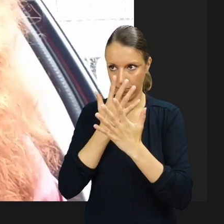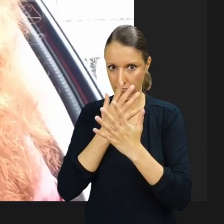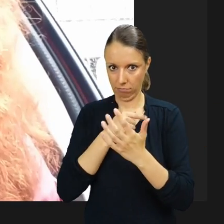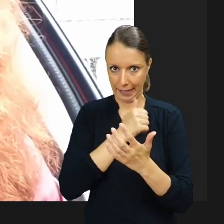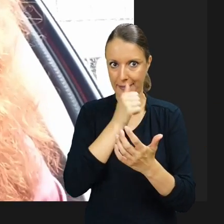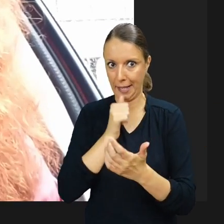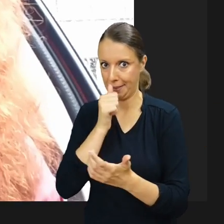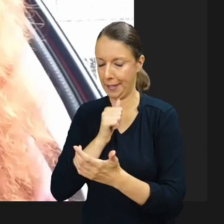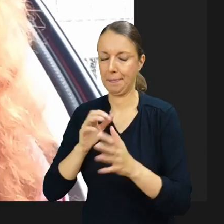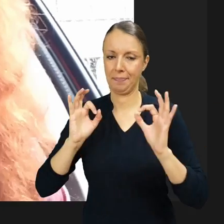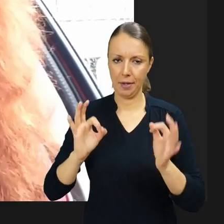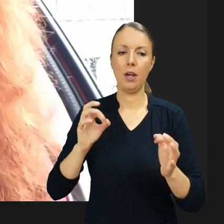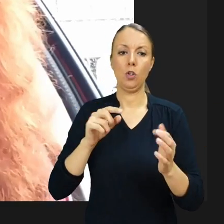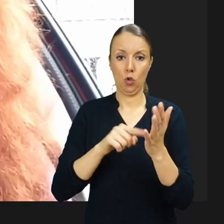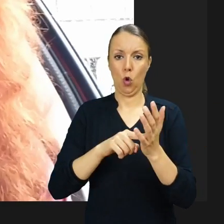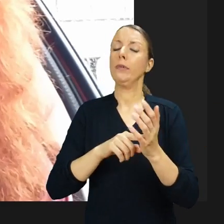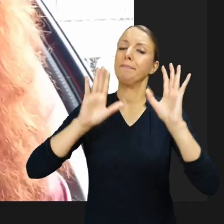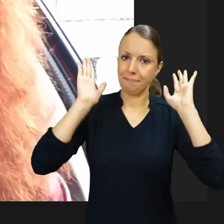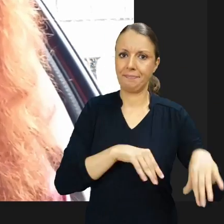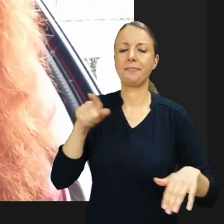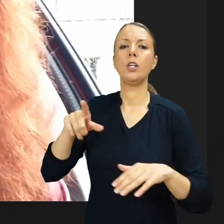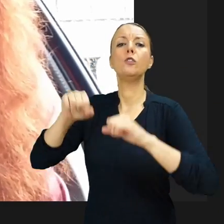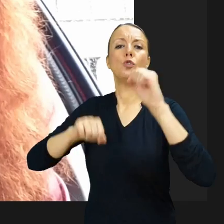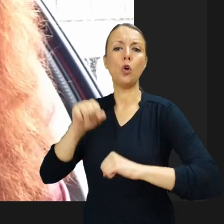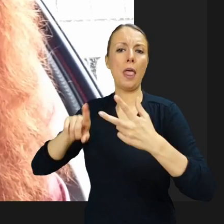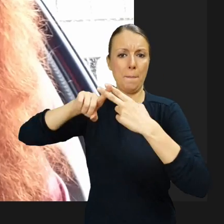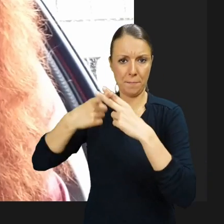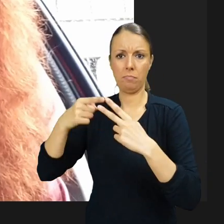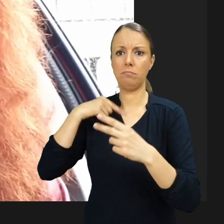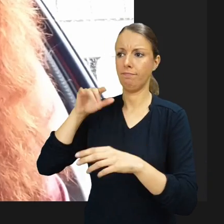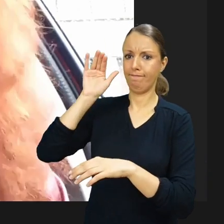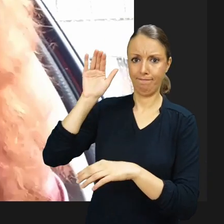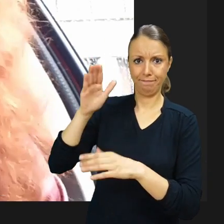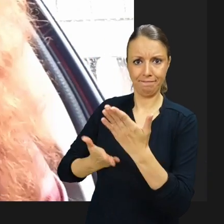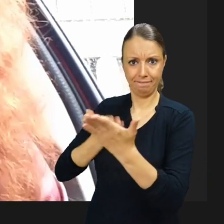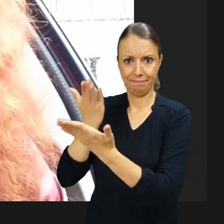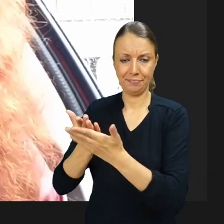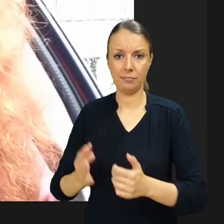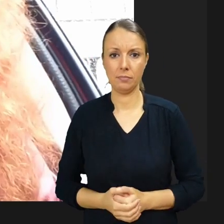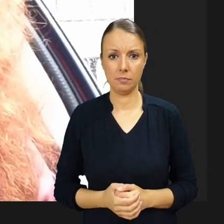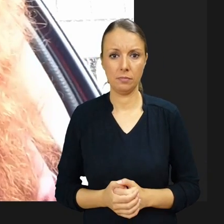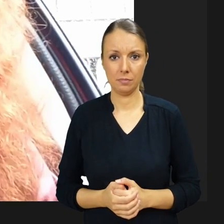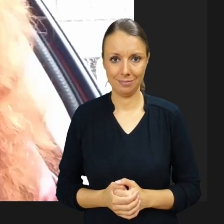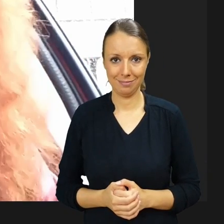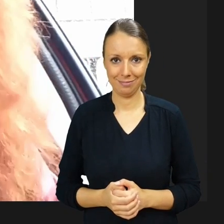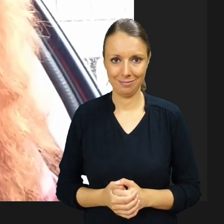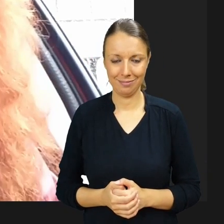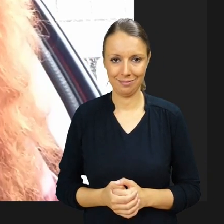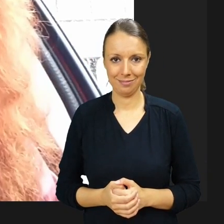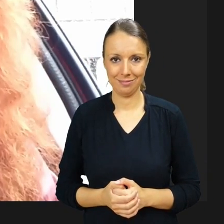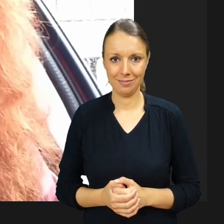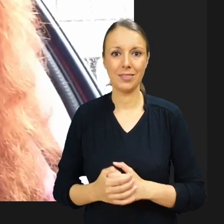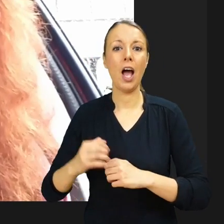sądu administracyjnego. I sąd administracyjny przyznał w całej rozciągłości